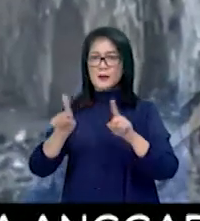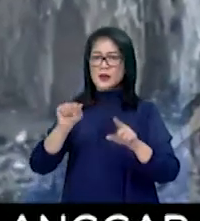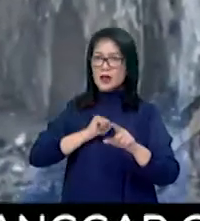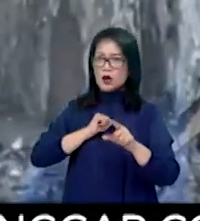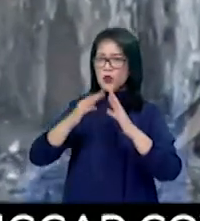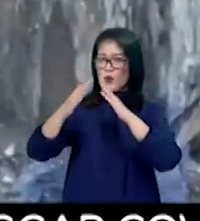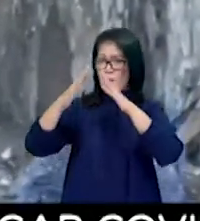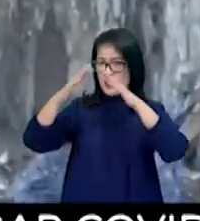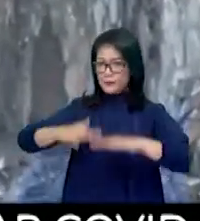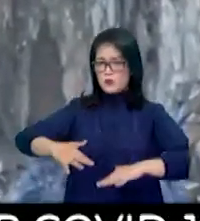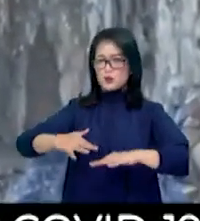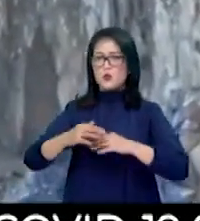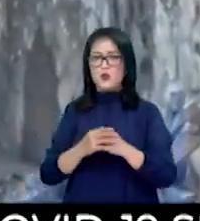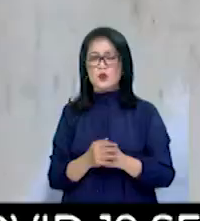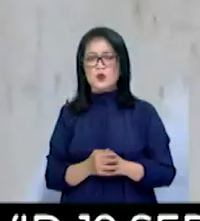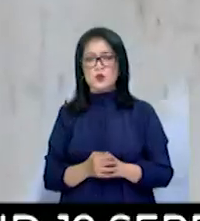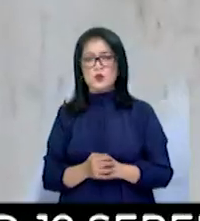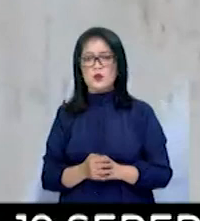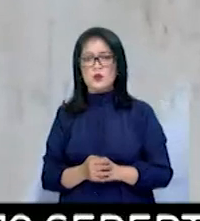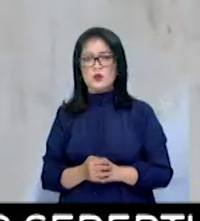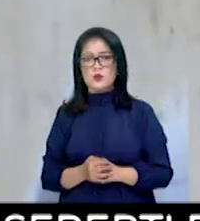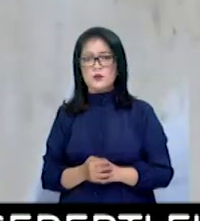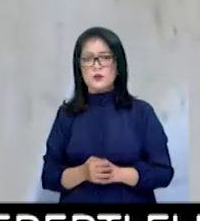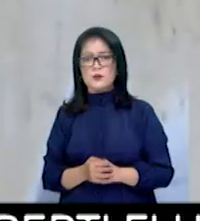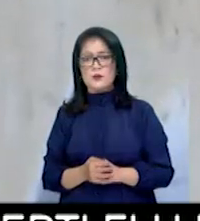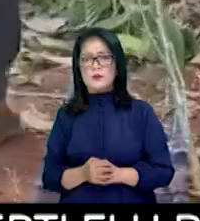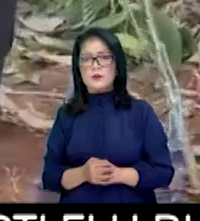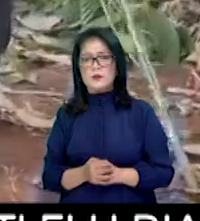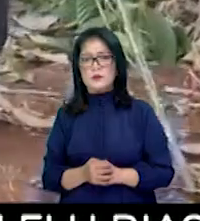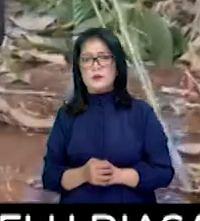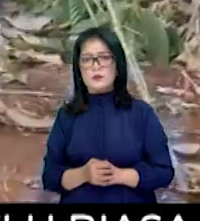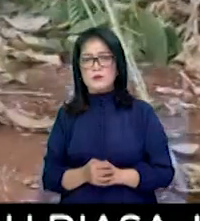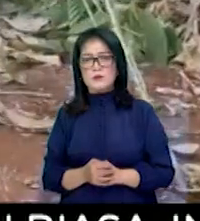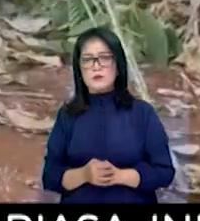kebakaran. Dari Bogor, Jawa Barat, Cahyat Supriyatna, iNews, melaporkan.